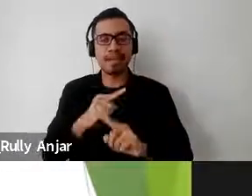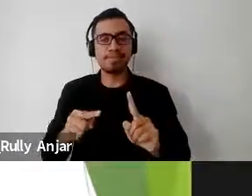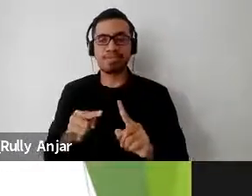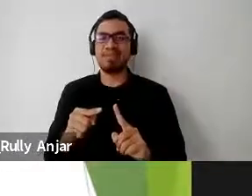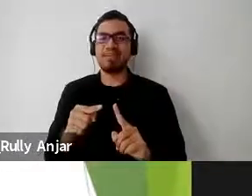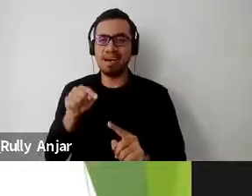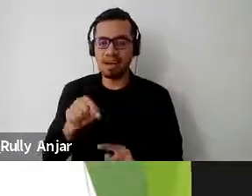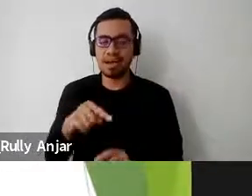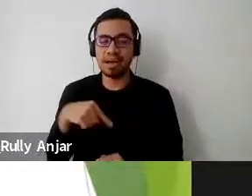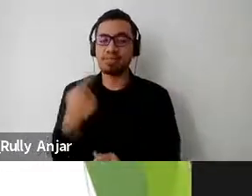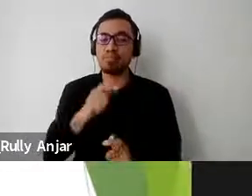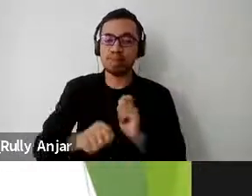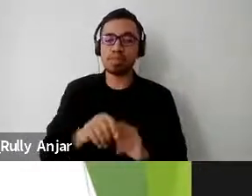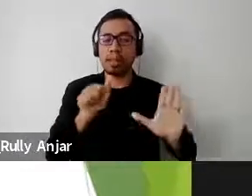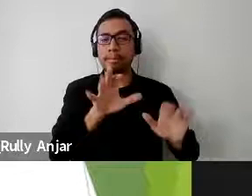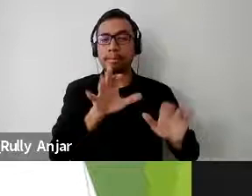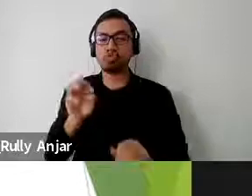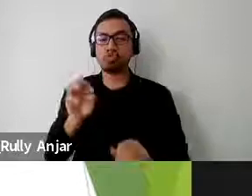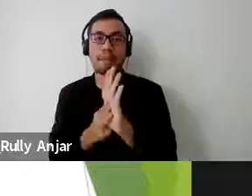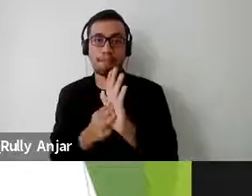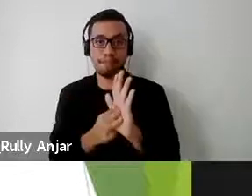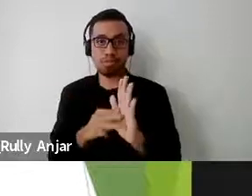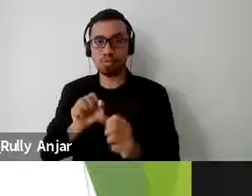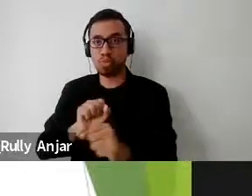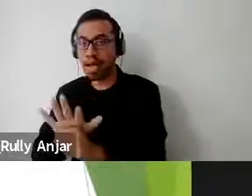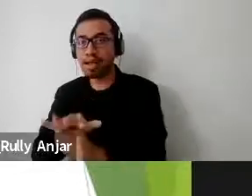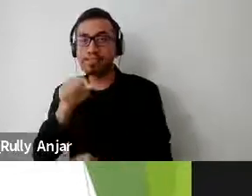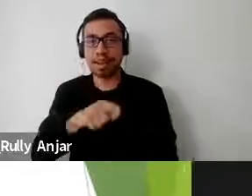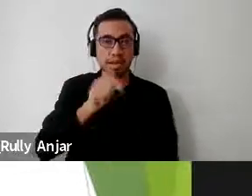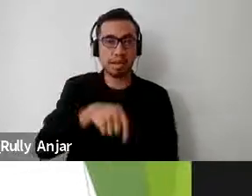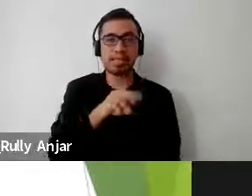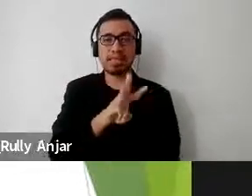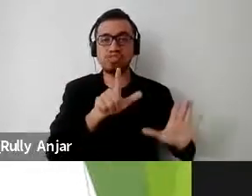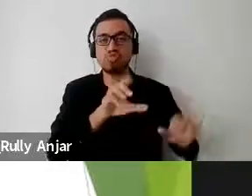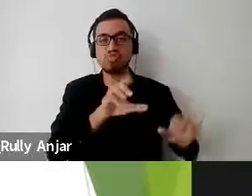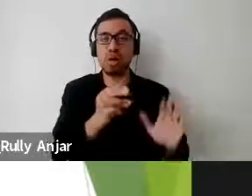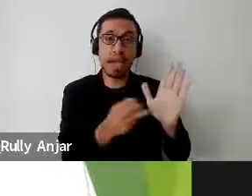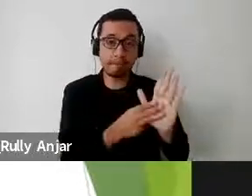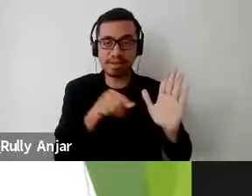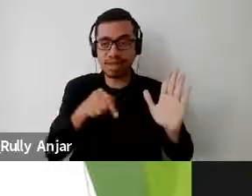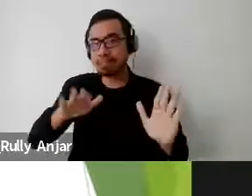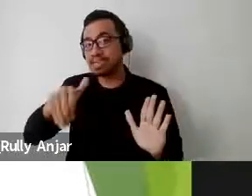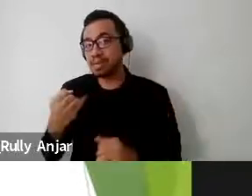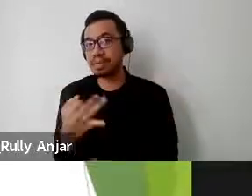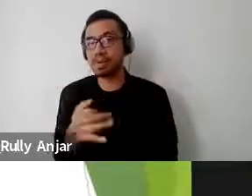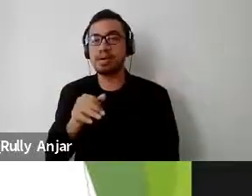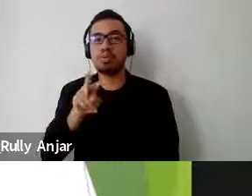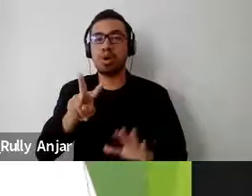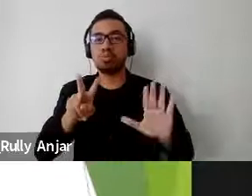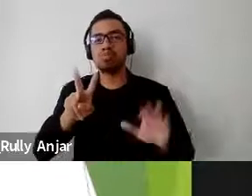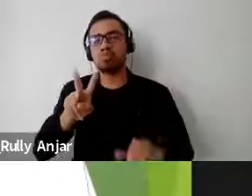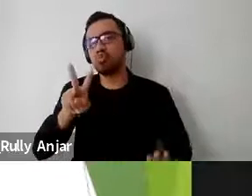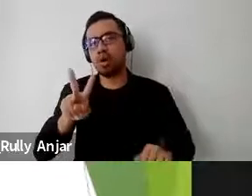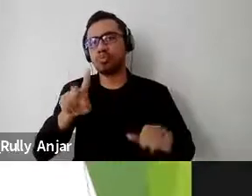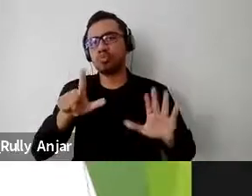terduganya, dan sudah kita manfaatkan sekitar 370 miliaran, sehingga masih 230 yang ini kita pakai